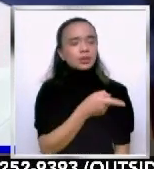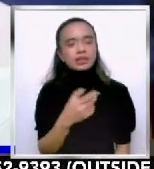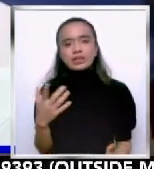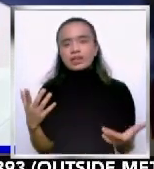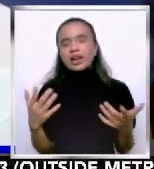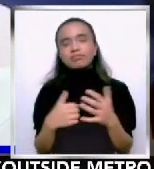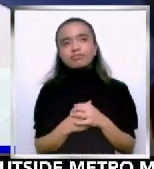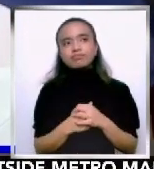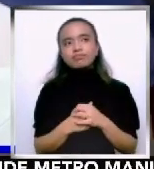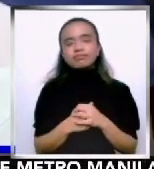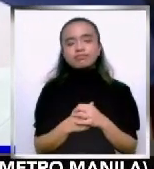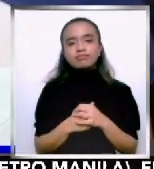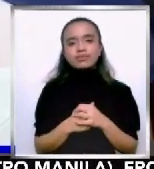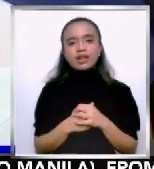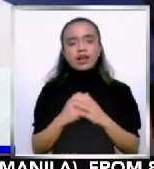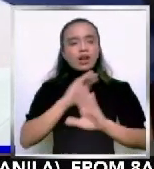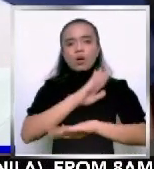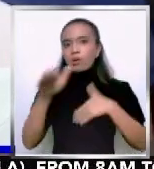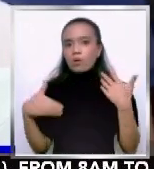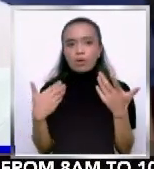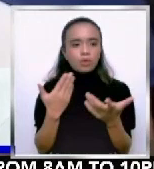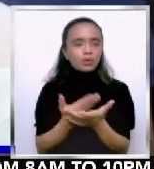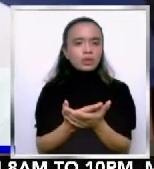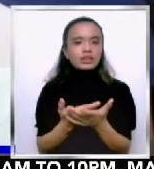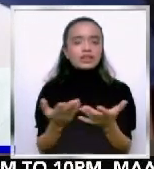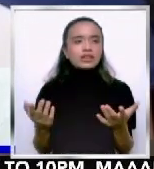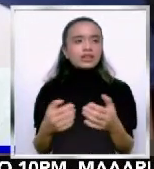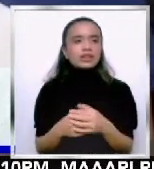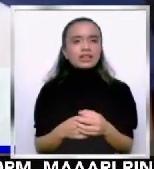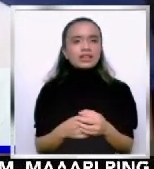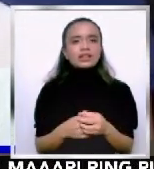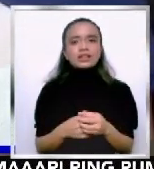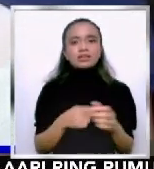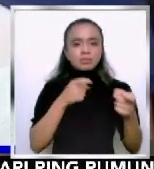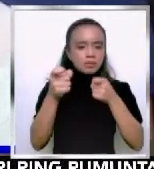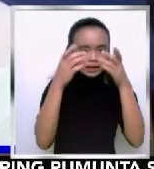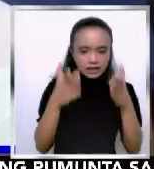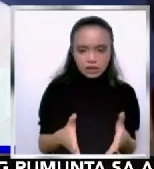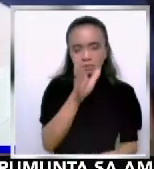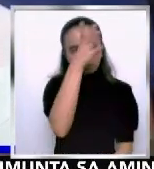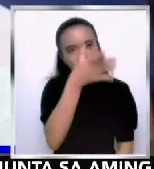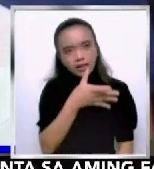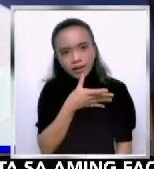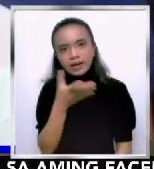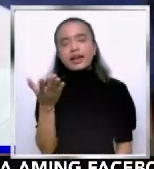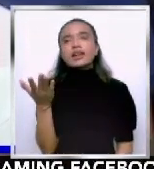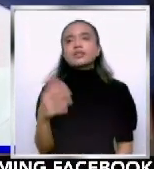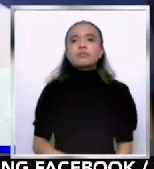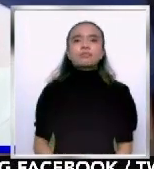is everything, basically. Manager, parent,